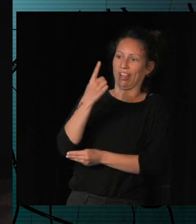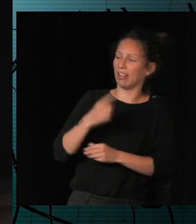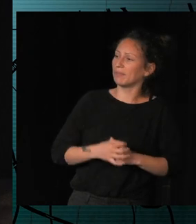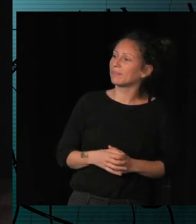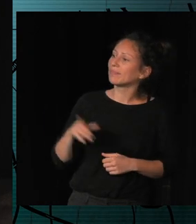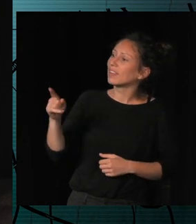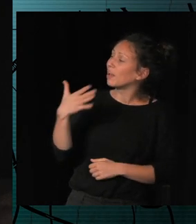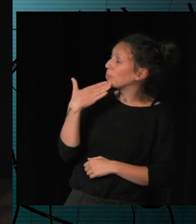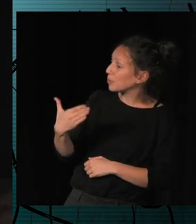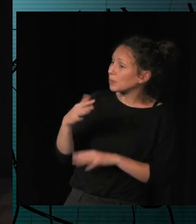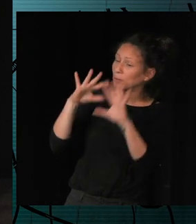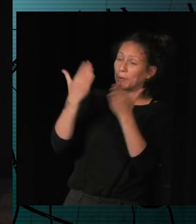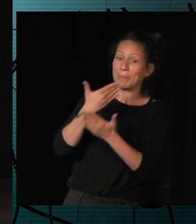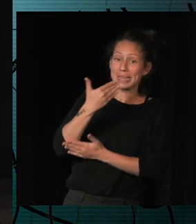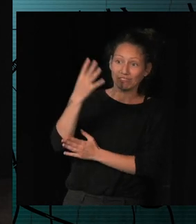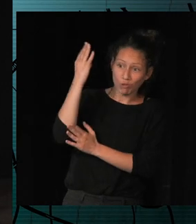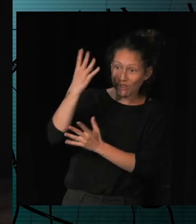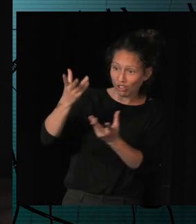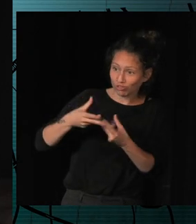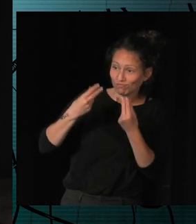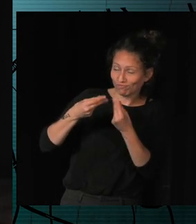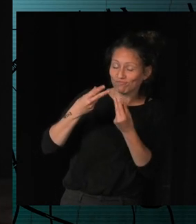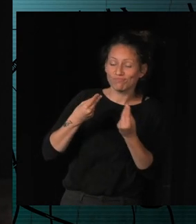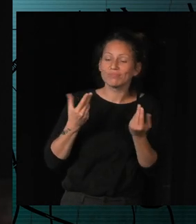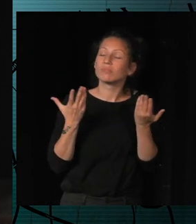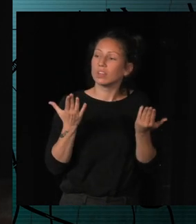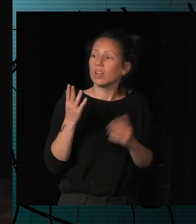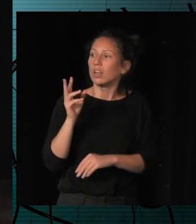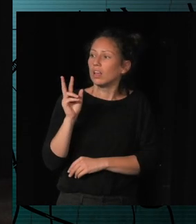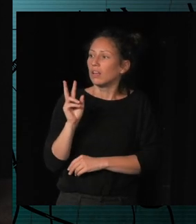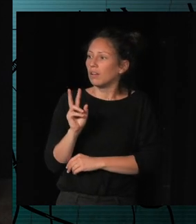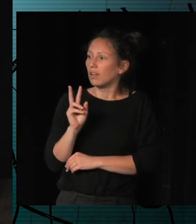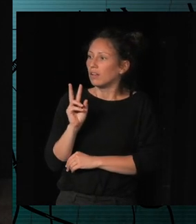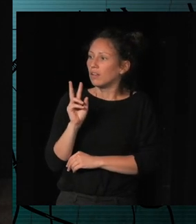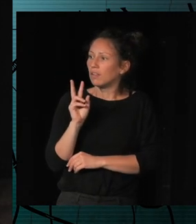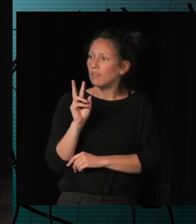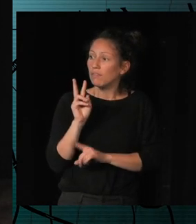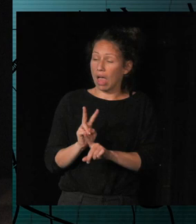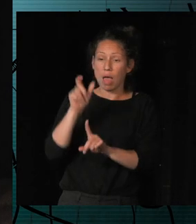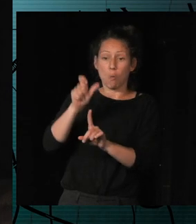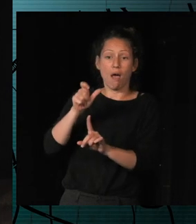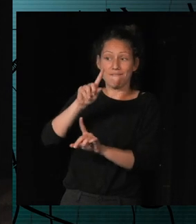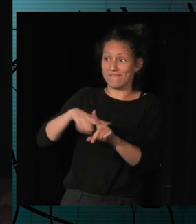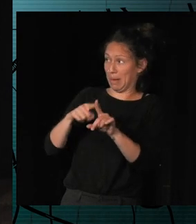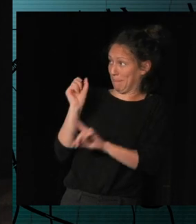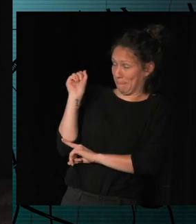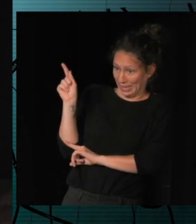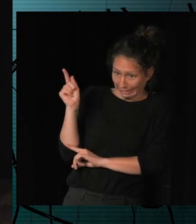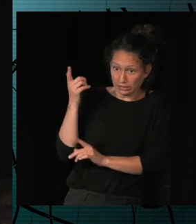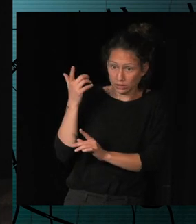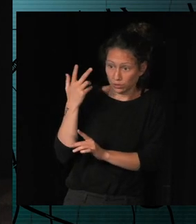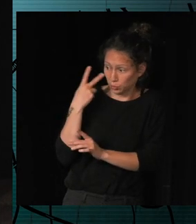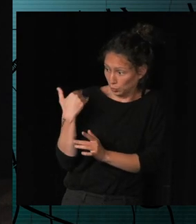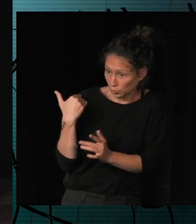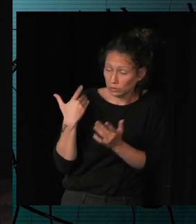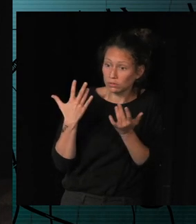avant tout merci beaucoup pour la conférence euh moi Silent Hill de Christophe Gans je l'avais toujours vu comme un film qui était